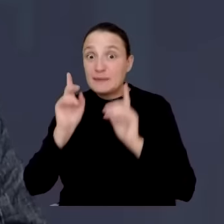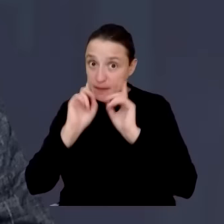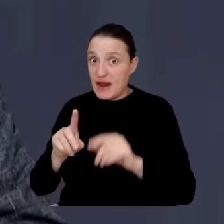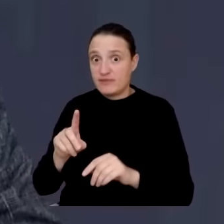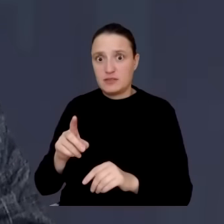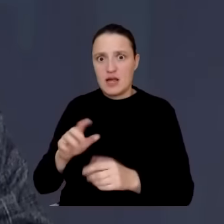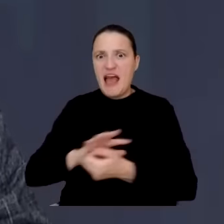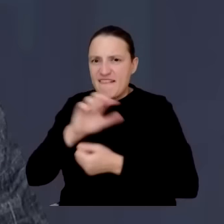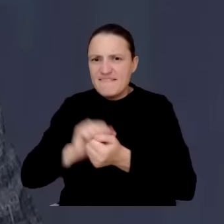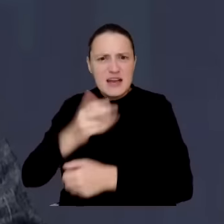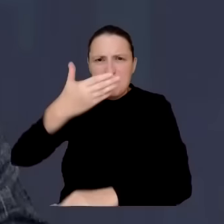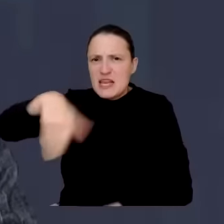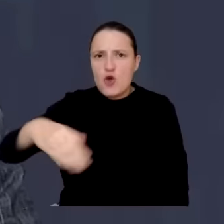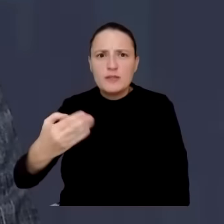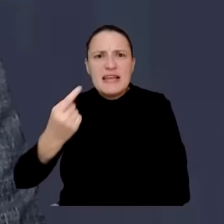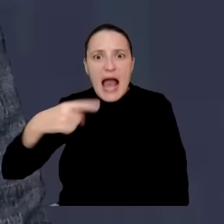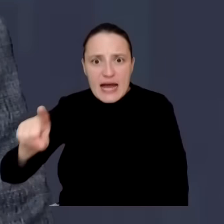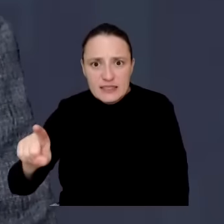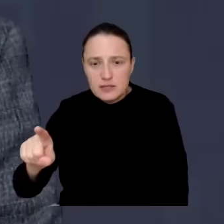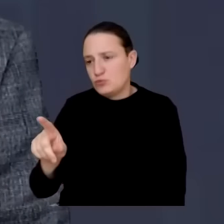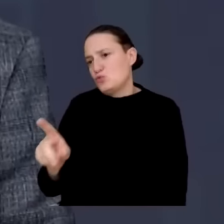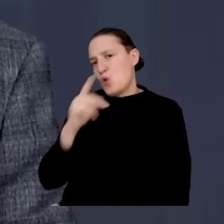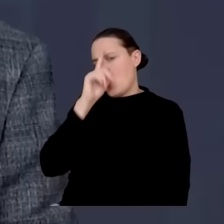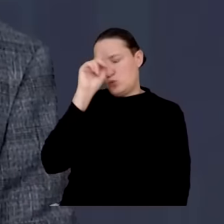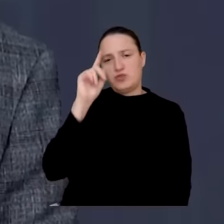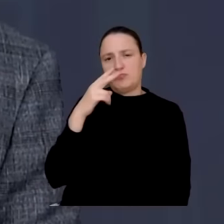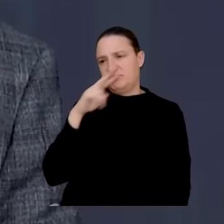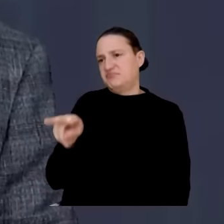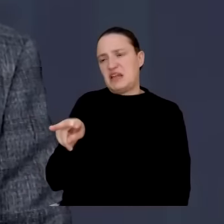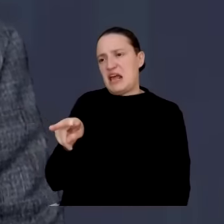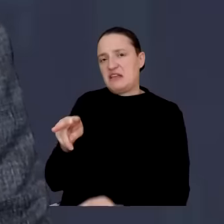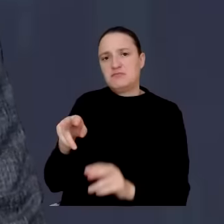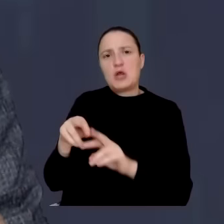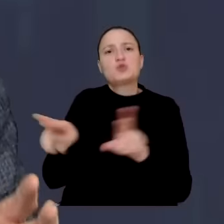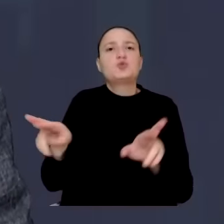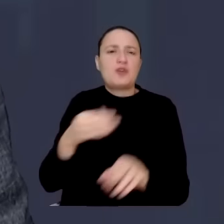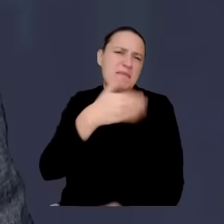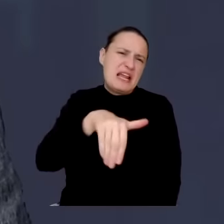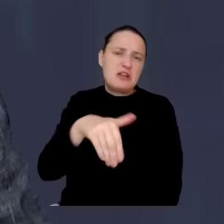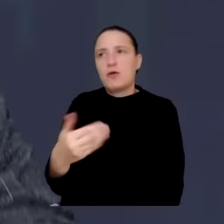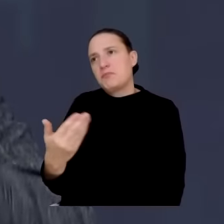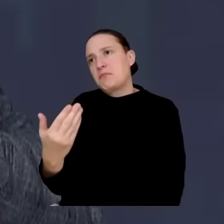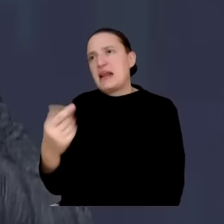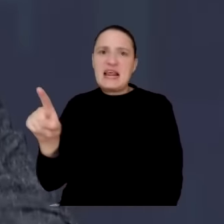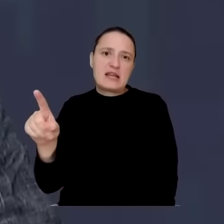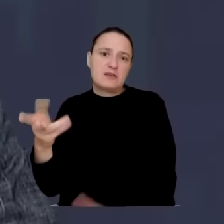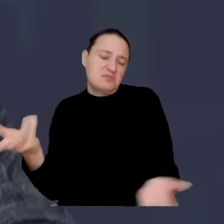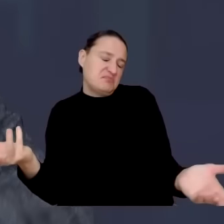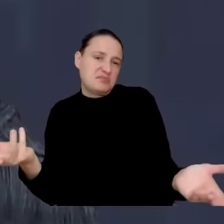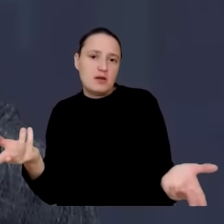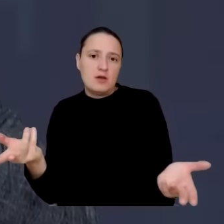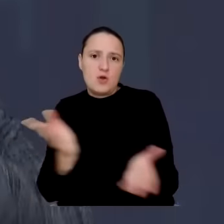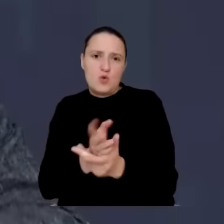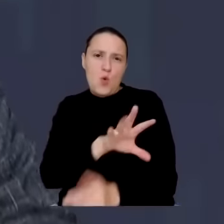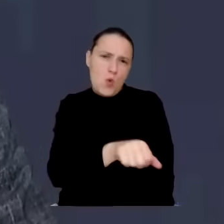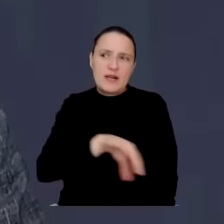afery milionowe miliardowe często Moim zdaniem nawet ludzie nawet nie odróżniają milionów od miliardów i właściwie już dla nich to już jest abstrakcja jeśli ktoś ukradł milion